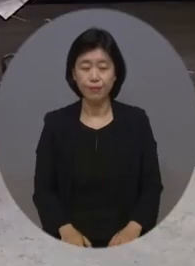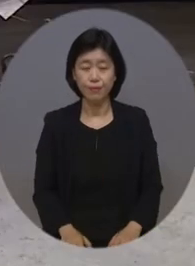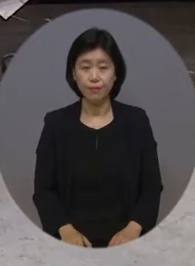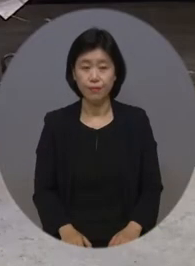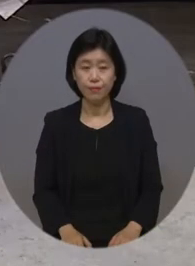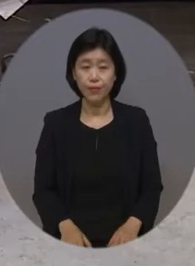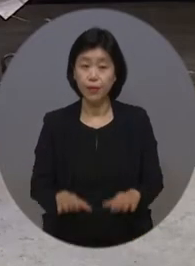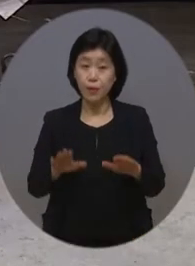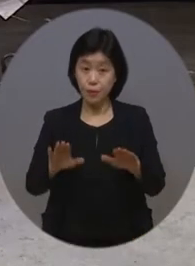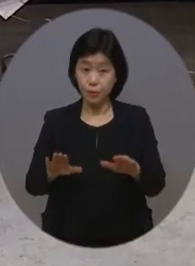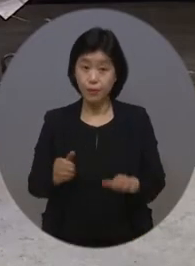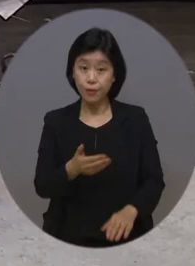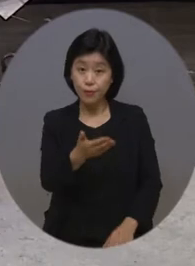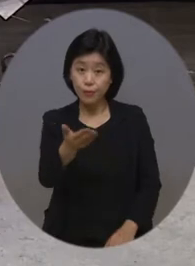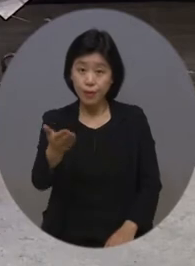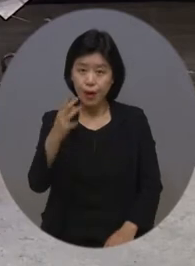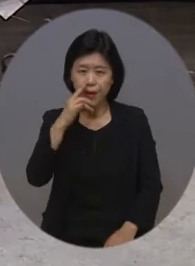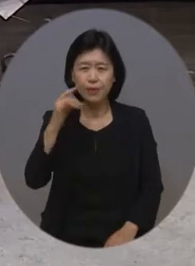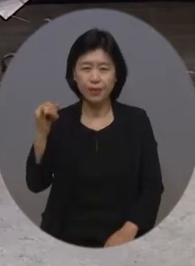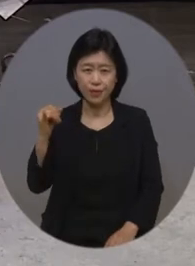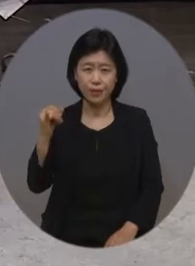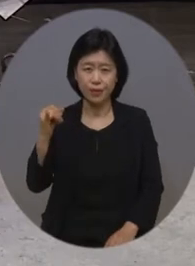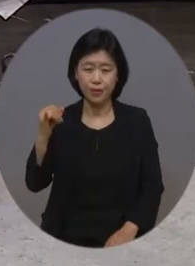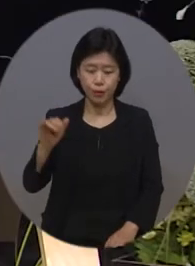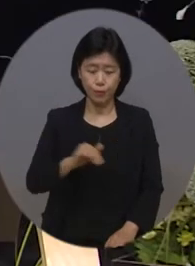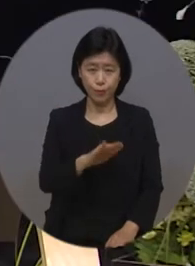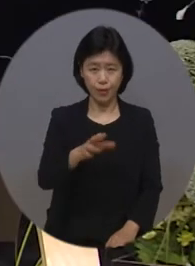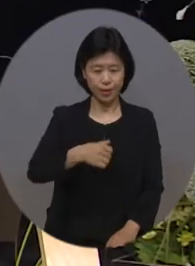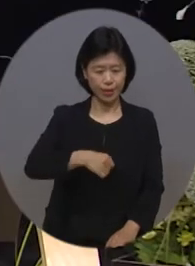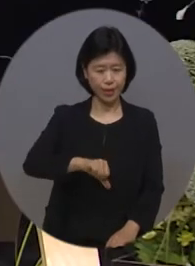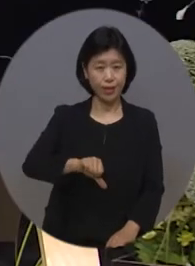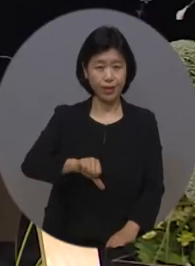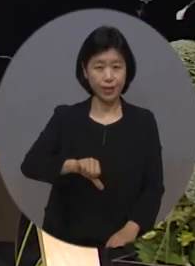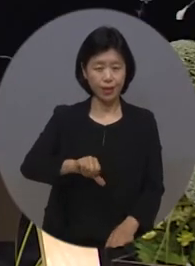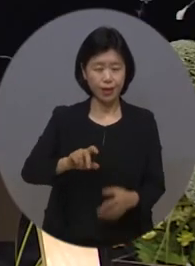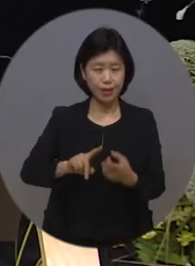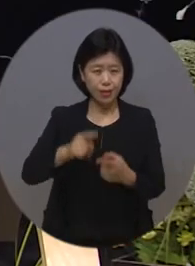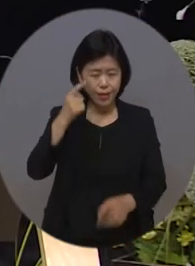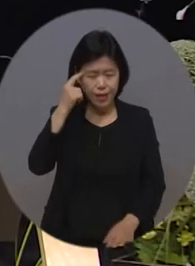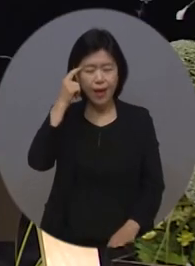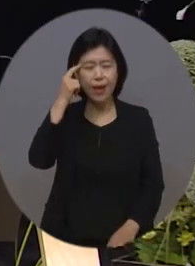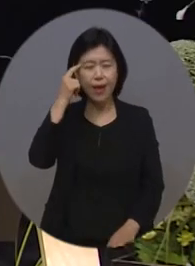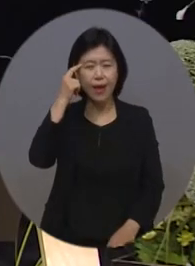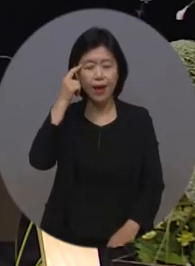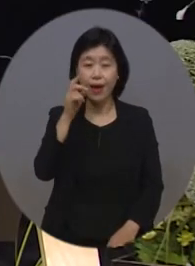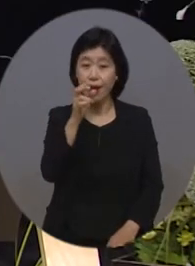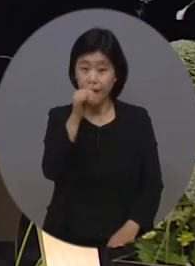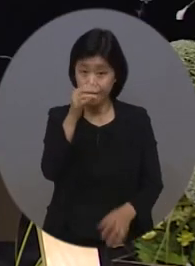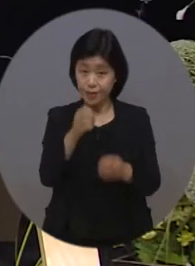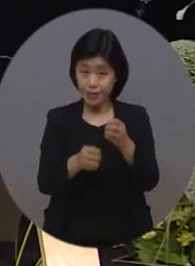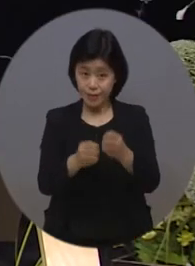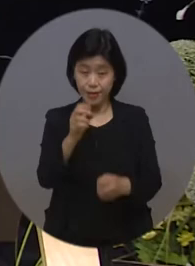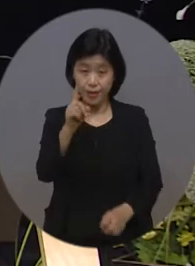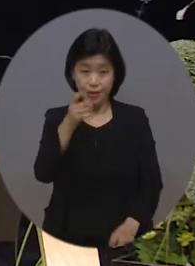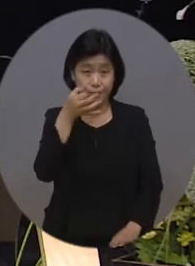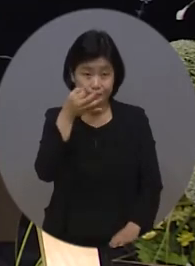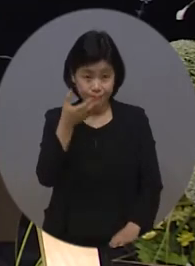오늘은 우리들의 어머니, 우리들의 자식을 생각나게 하는 시 한 편 소개하려고